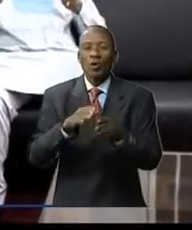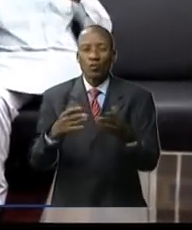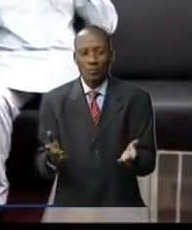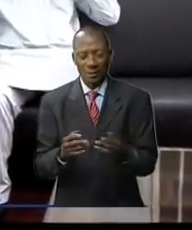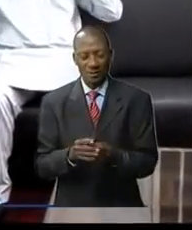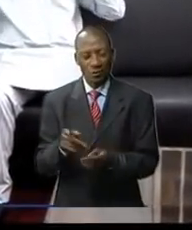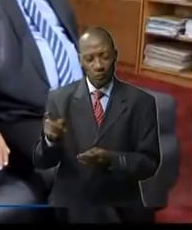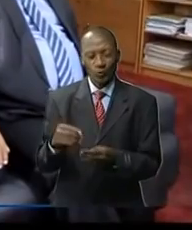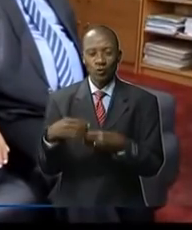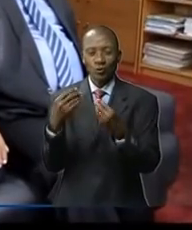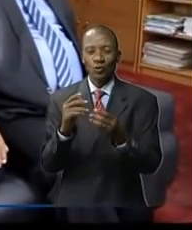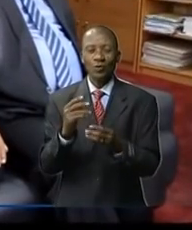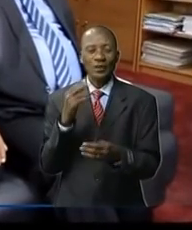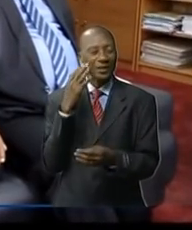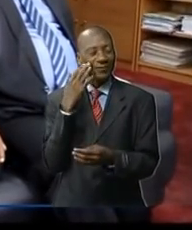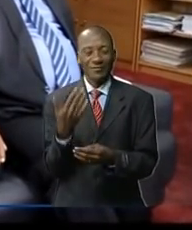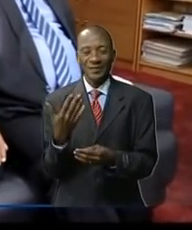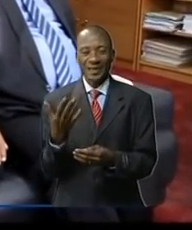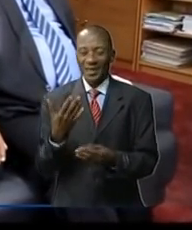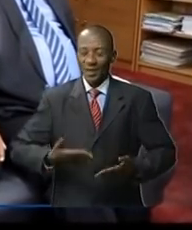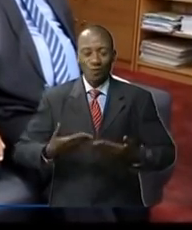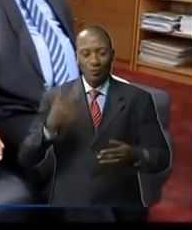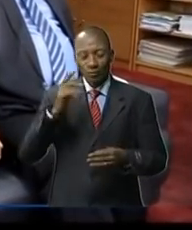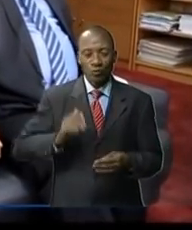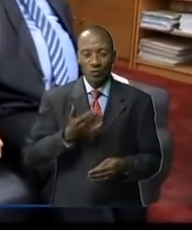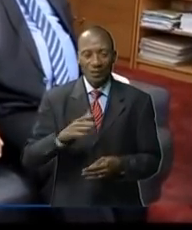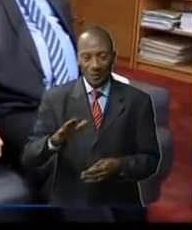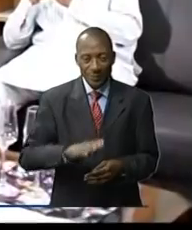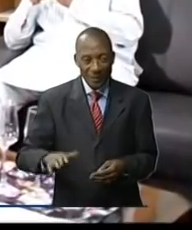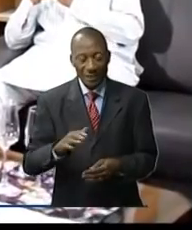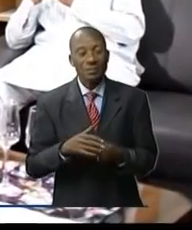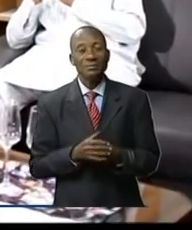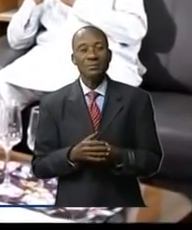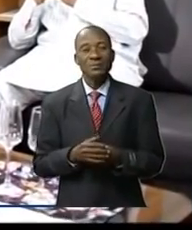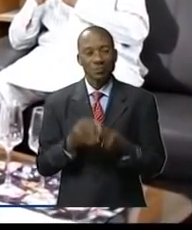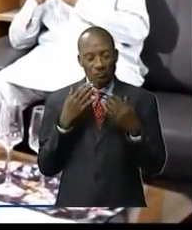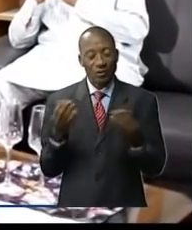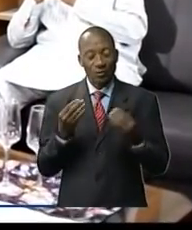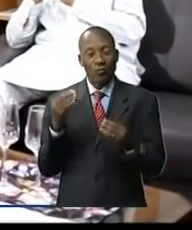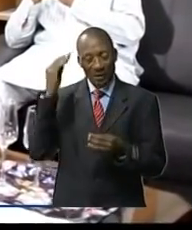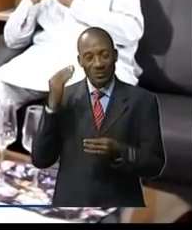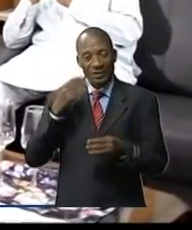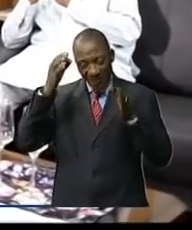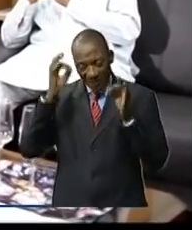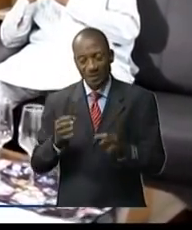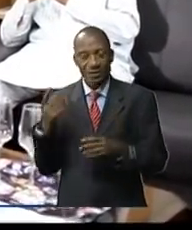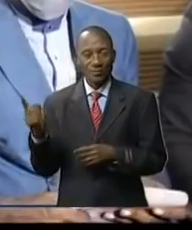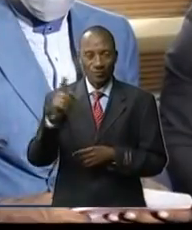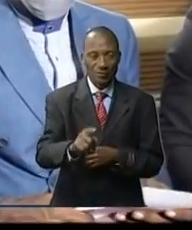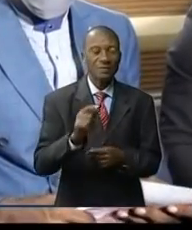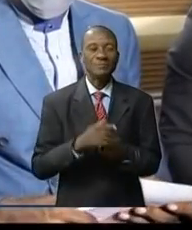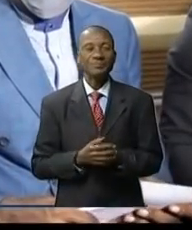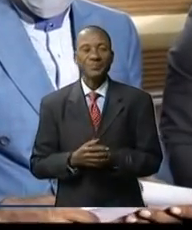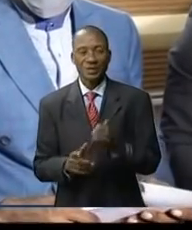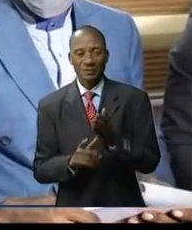pays. C'est ici que j'ai commencé mes premiers pas et obtenu mes lettres de noblesse en droit. C'est en ces termes que s'est exprimé le